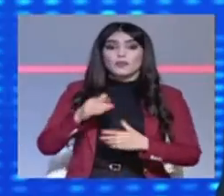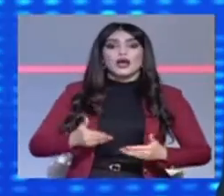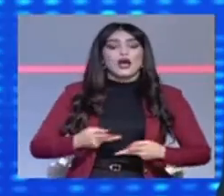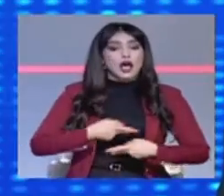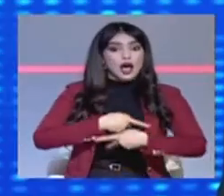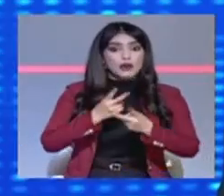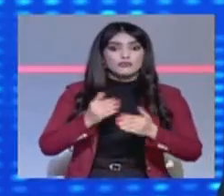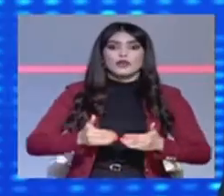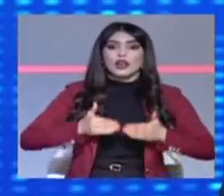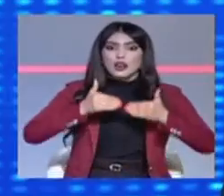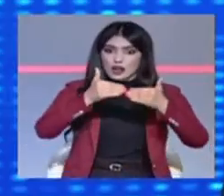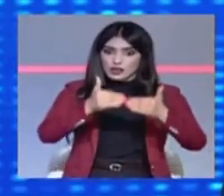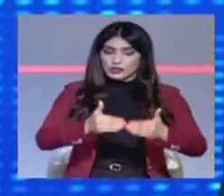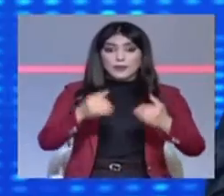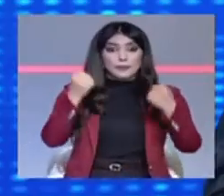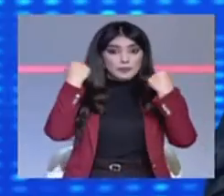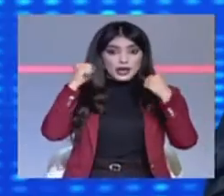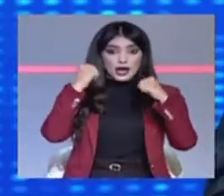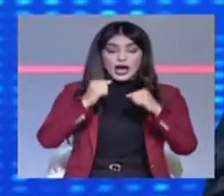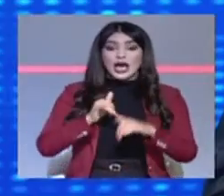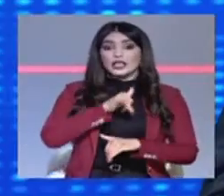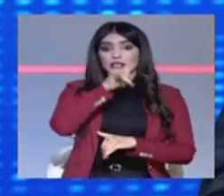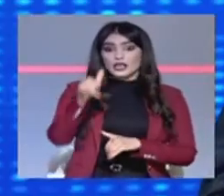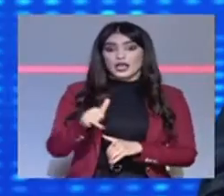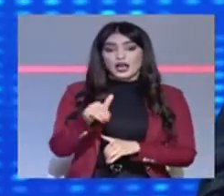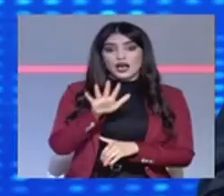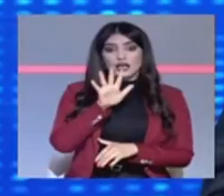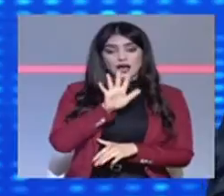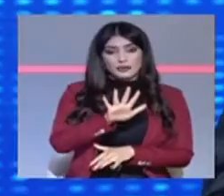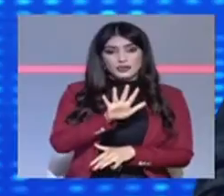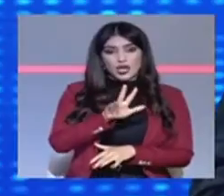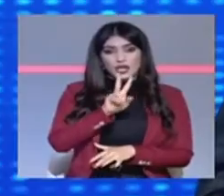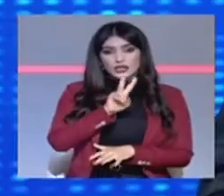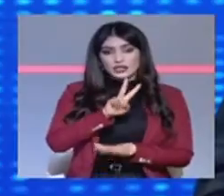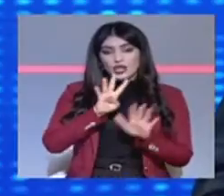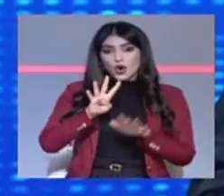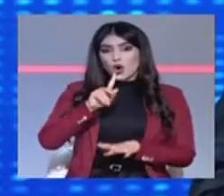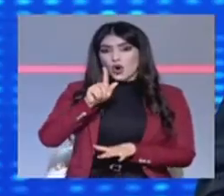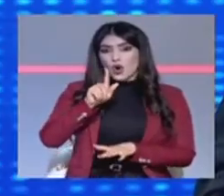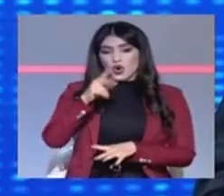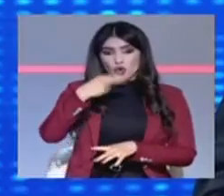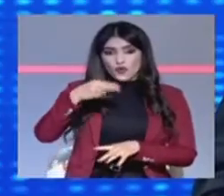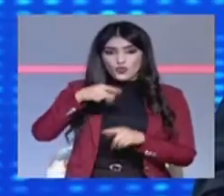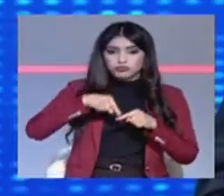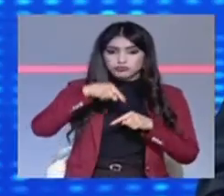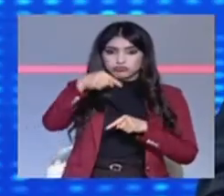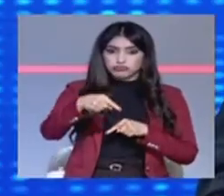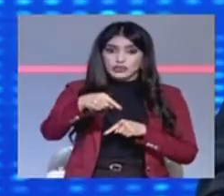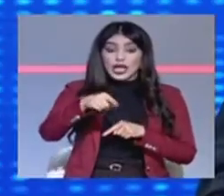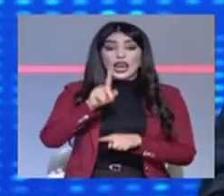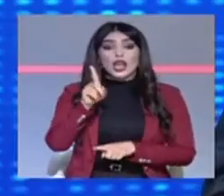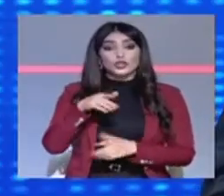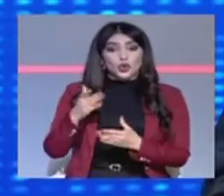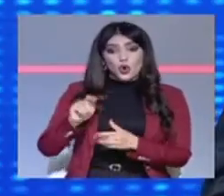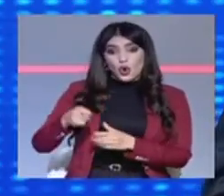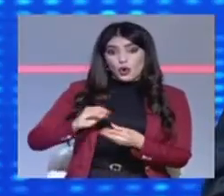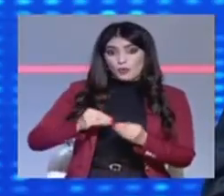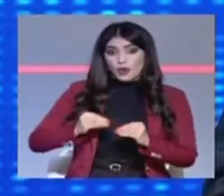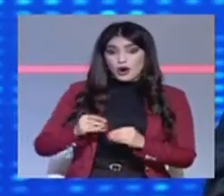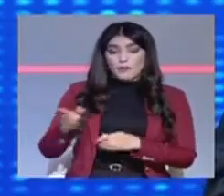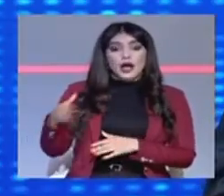في الاضراب الى غايه الاربعاء الخامس والعشرين من نوفمبر الجاري بدخول الغايه باستثناء القضايا المتعلقه